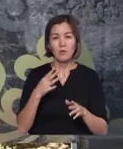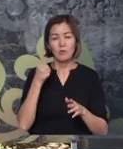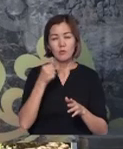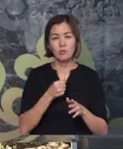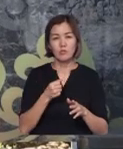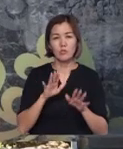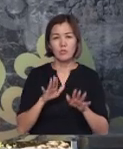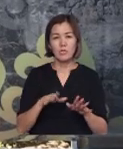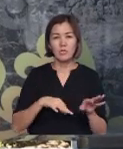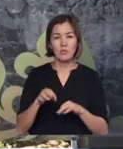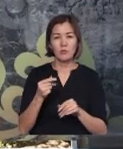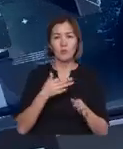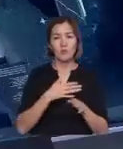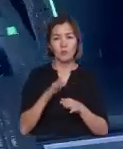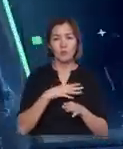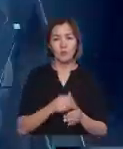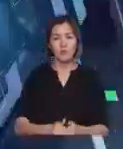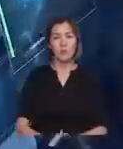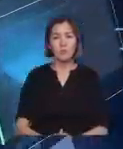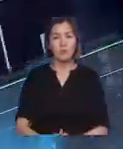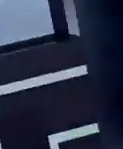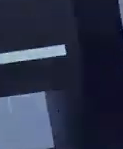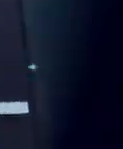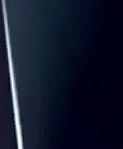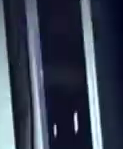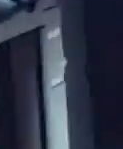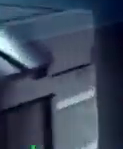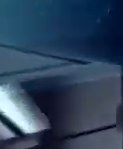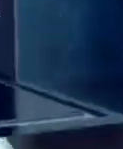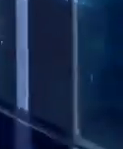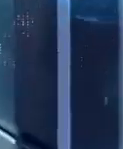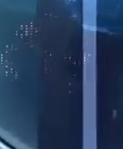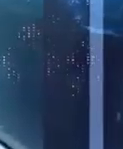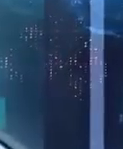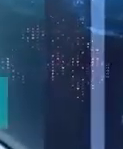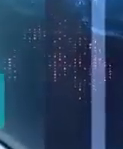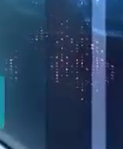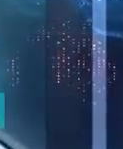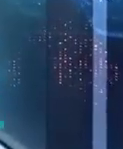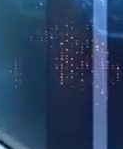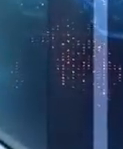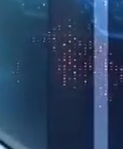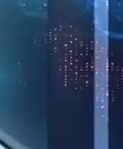тек 2 жобаға қаржы бөлінген. Нұржан Қасабулатов, Бадәулет Бағдатұлы, Жетісу арнасы.